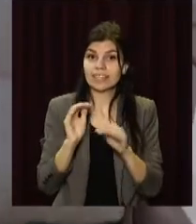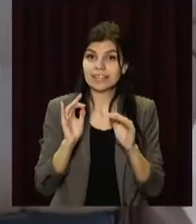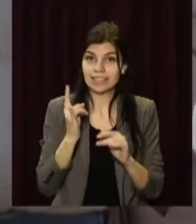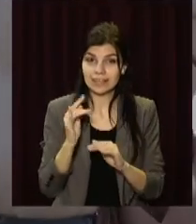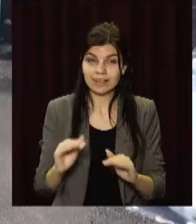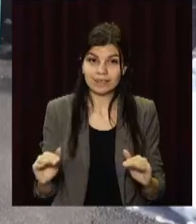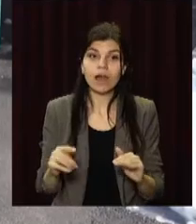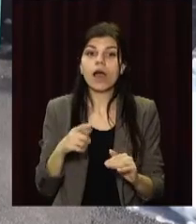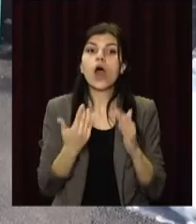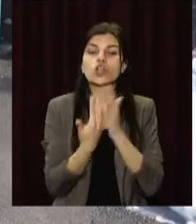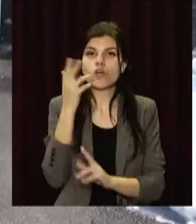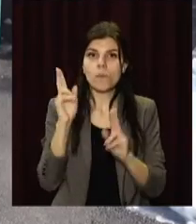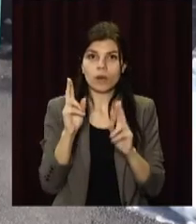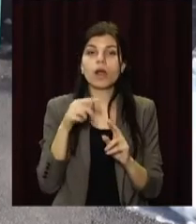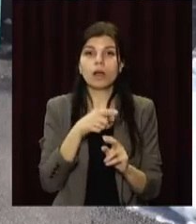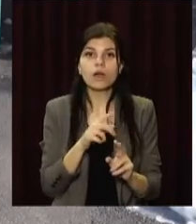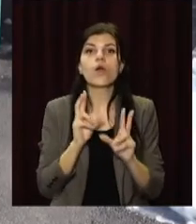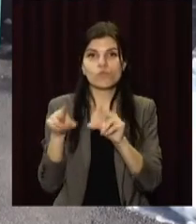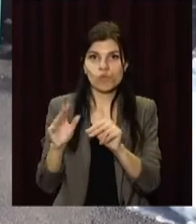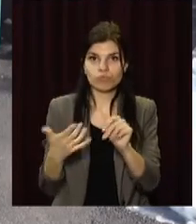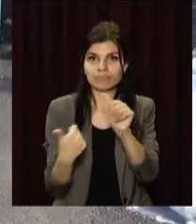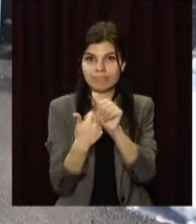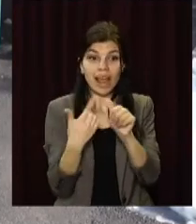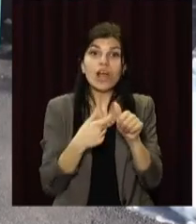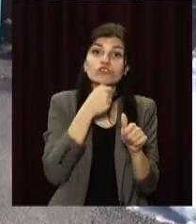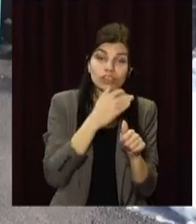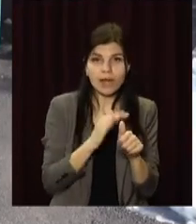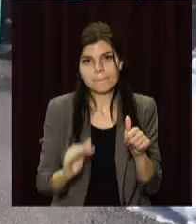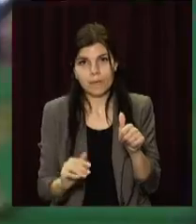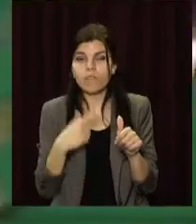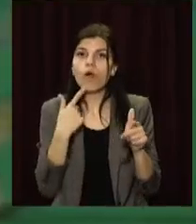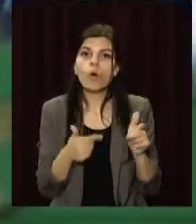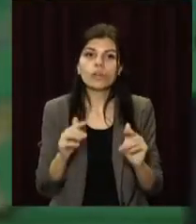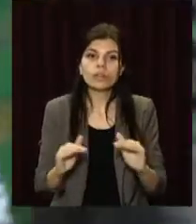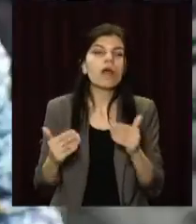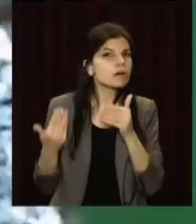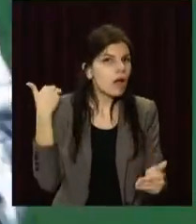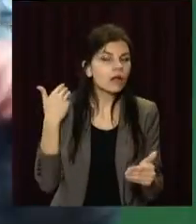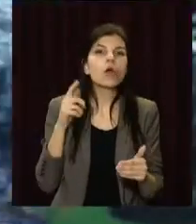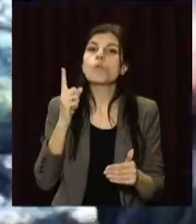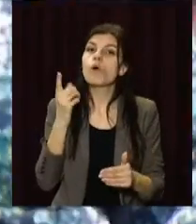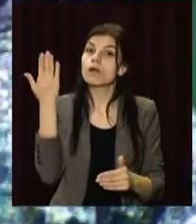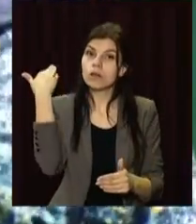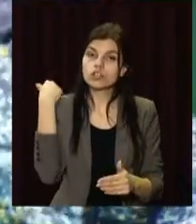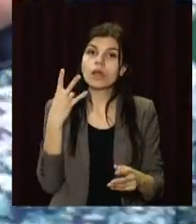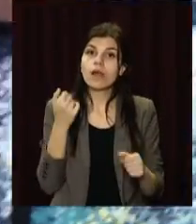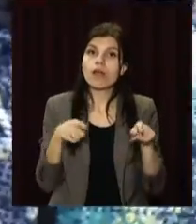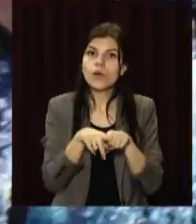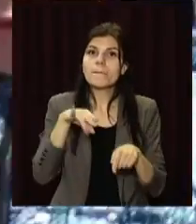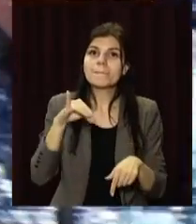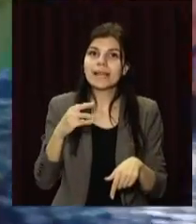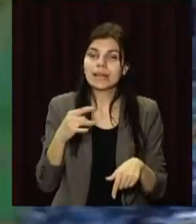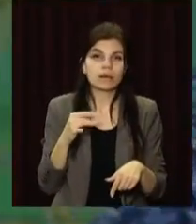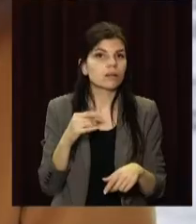нові правила гарантують місце й молодшій. Та жінка каже, готувала малу до садочка заздалегідь, бо раніше на таку пільгу